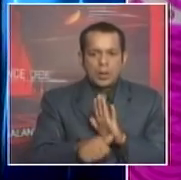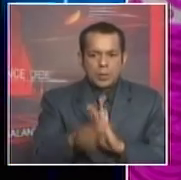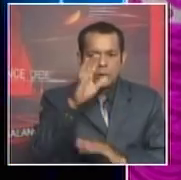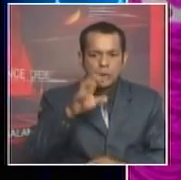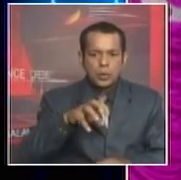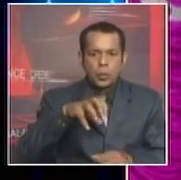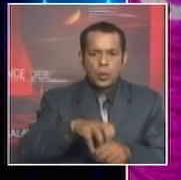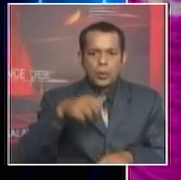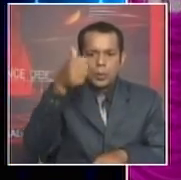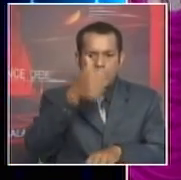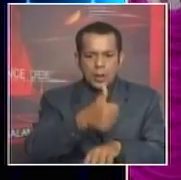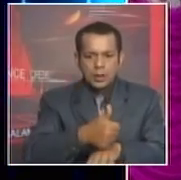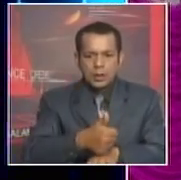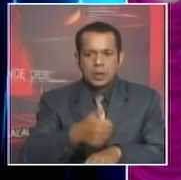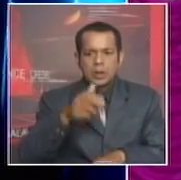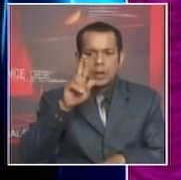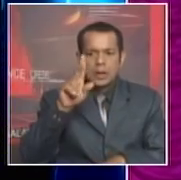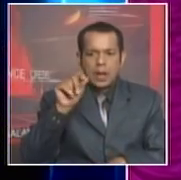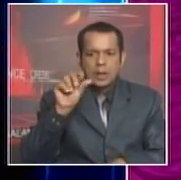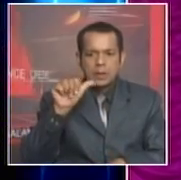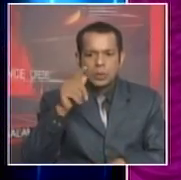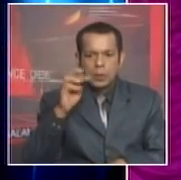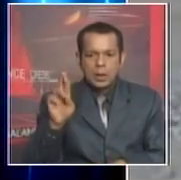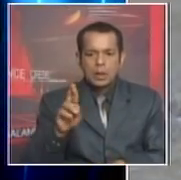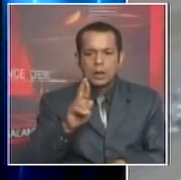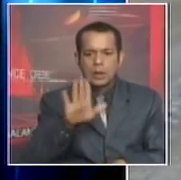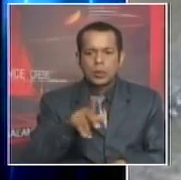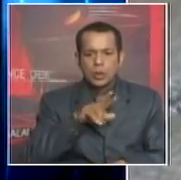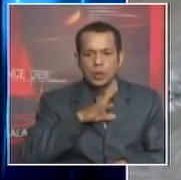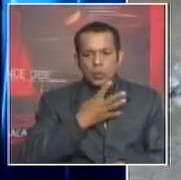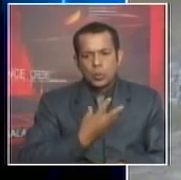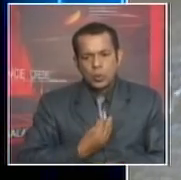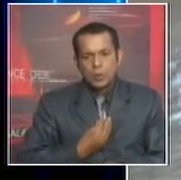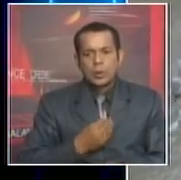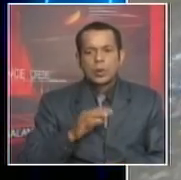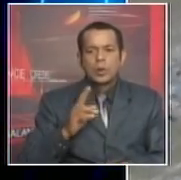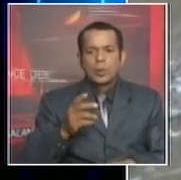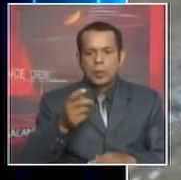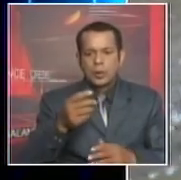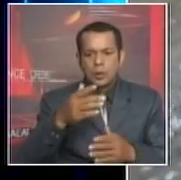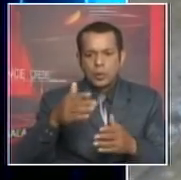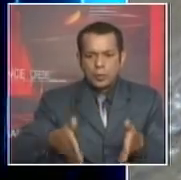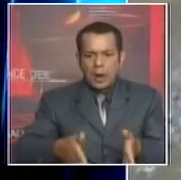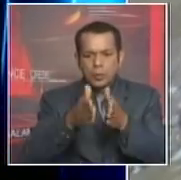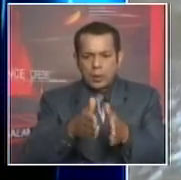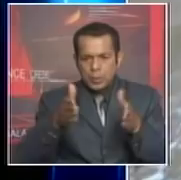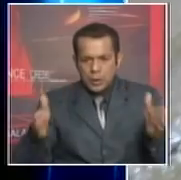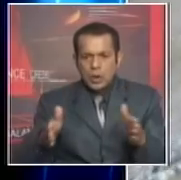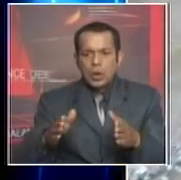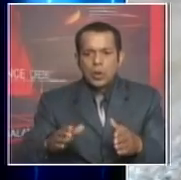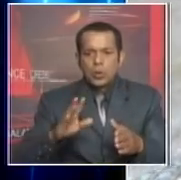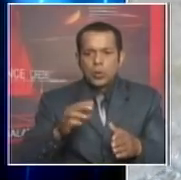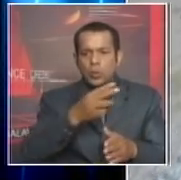वडा नम्बर 6 वडा अध्यक्ष राजकुमार बुढाथोकीले खेद व्यक्त गरे। उनले मुआब्जाका लागि रकम नभएको र उधारोमा घर भत्काउन